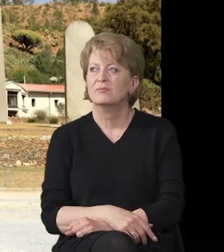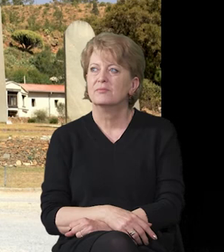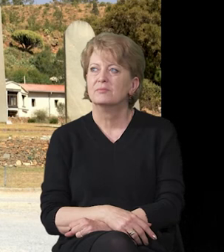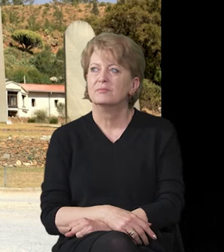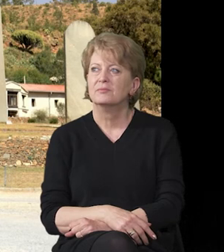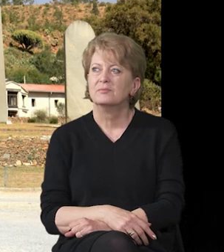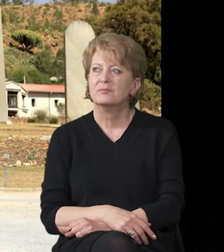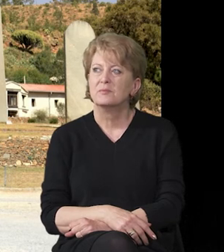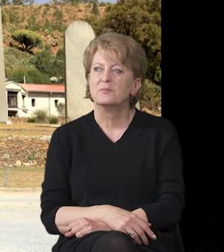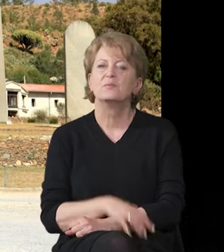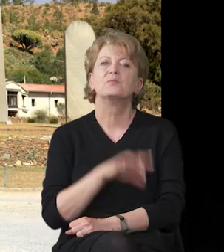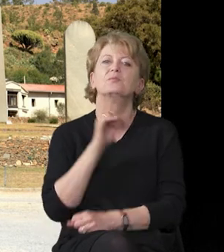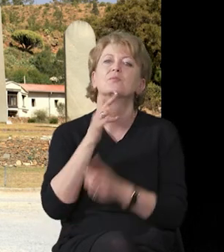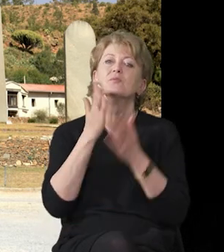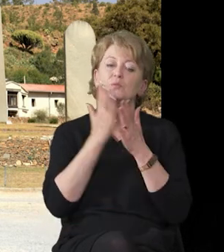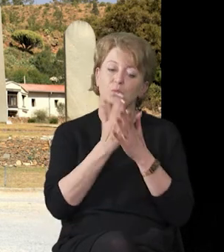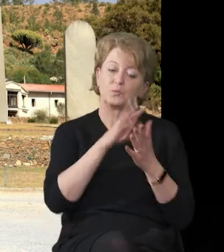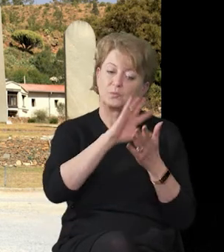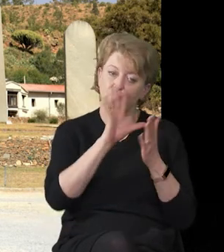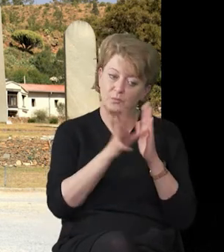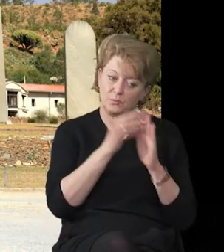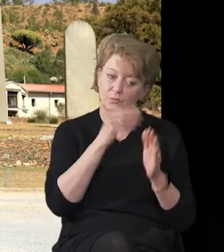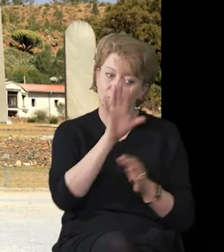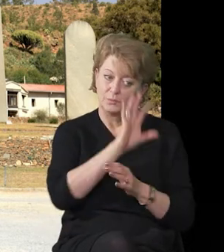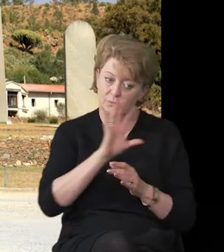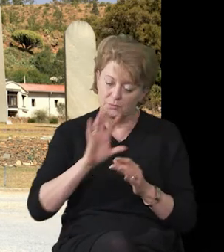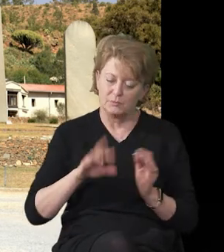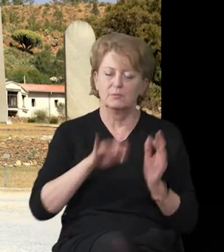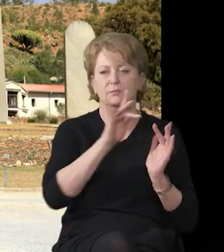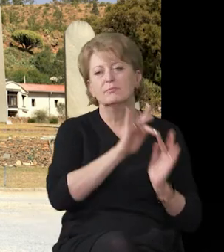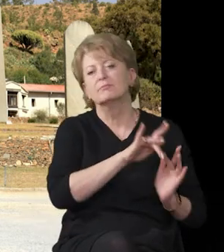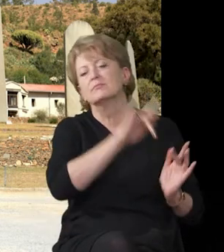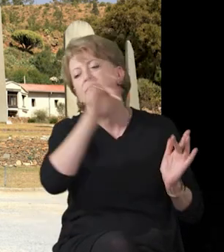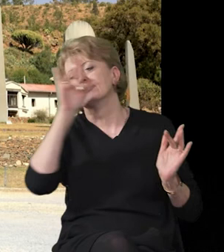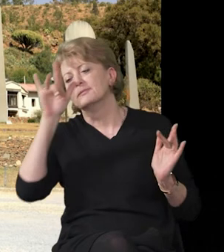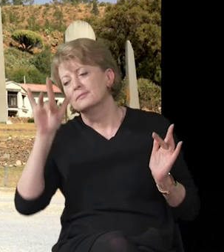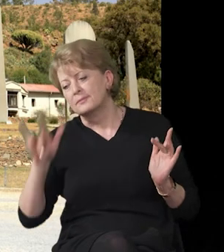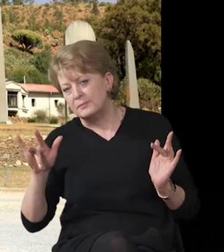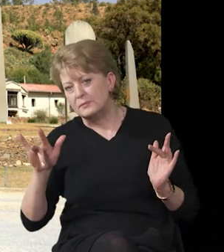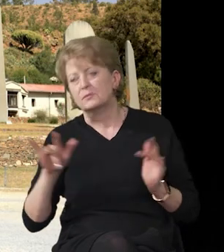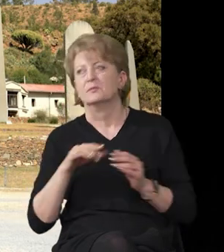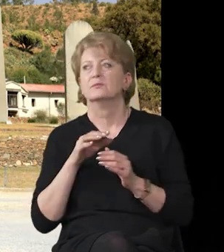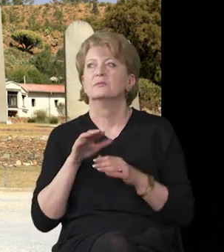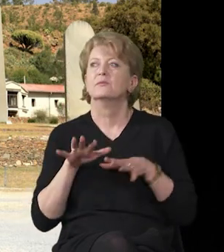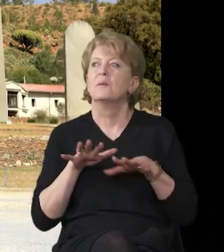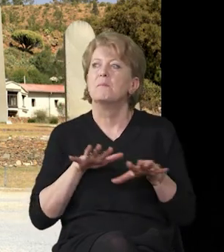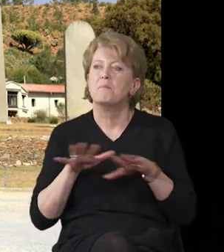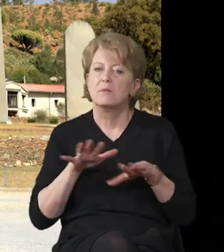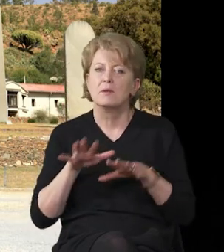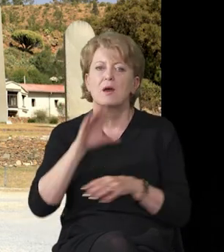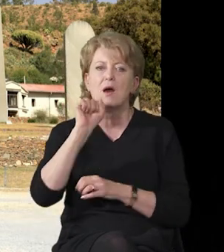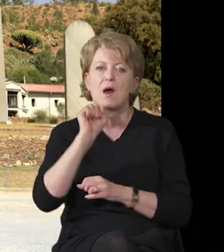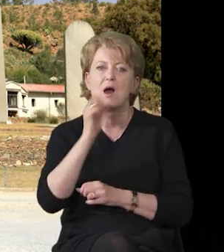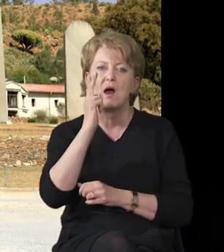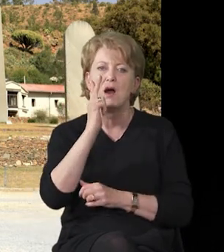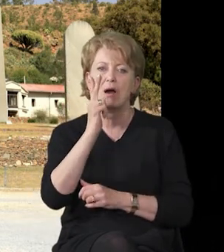No i z Geralty pojechałem do kolejnego miejsca, które jest niezwykle ważne dla tożsamości Etiopii, mianowicie do Aksum.